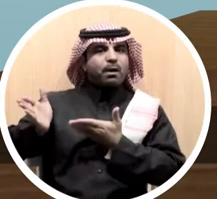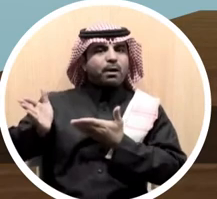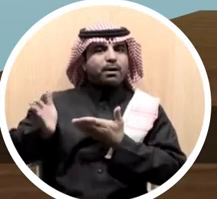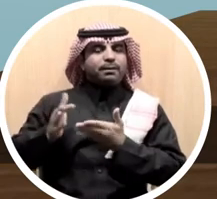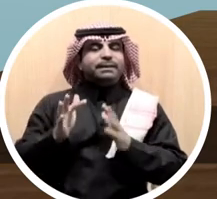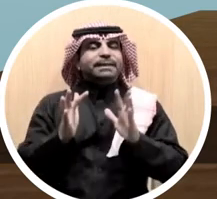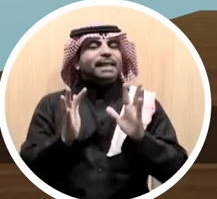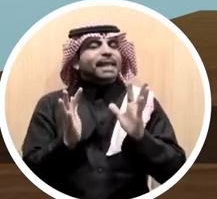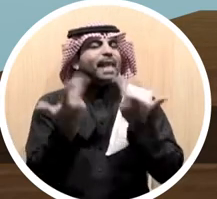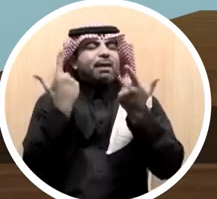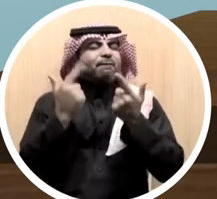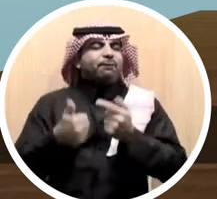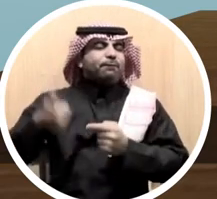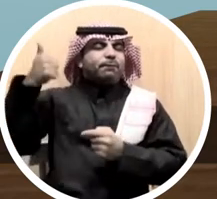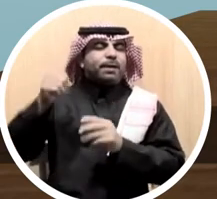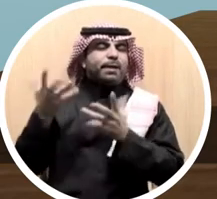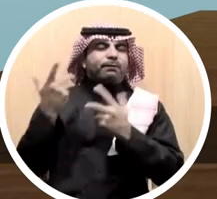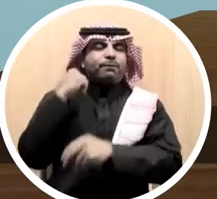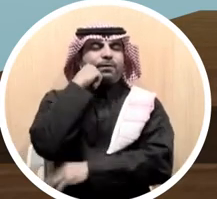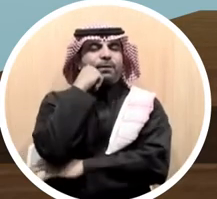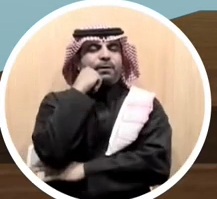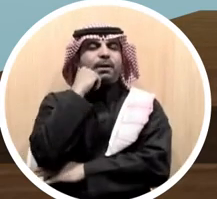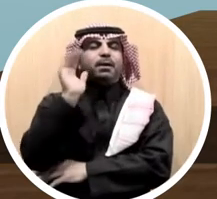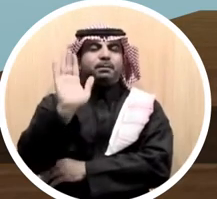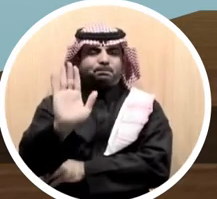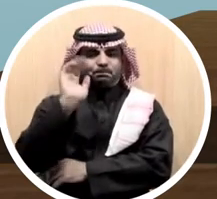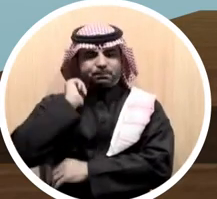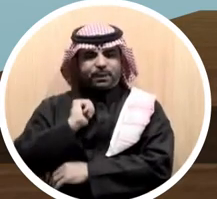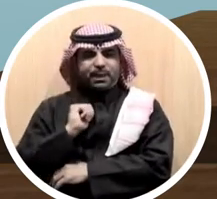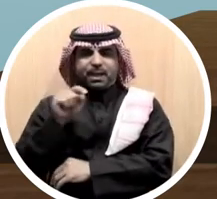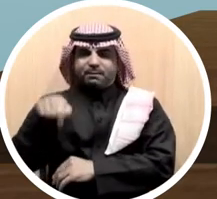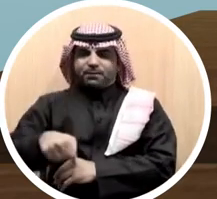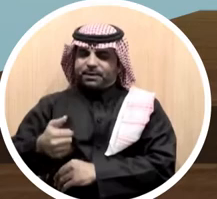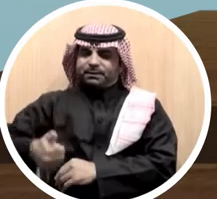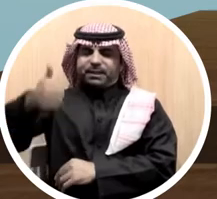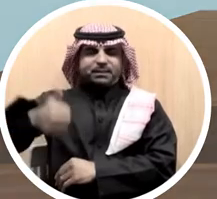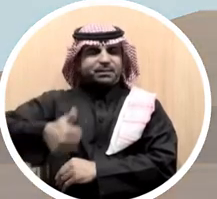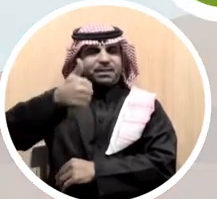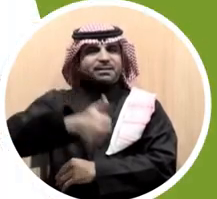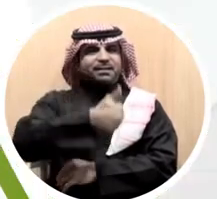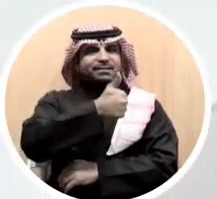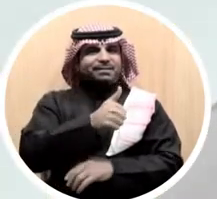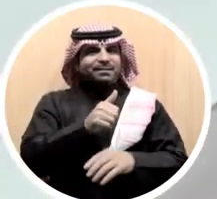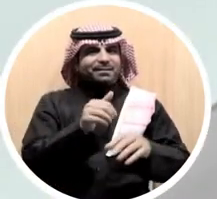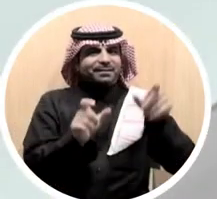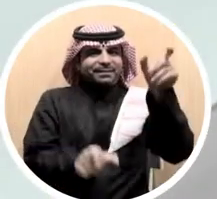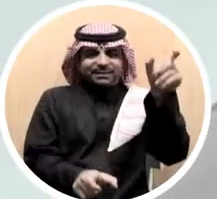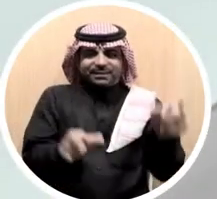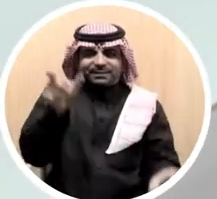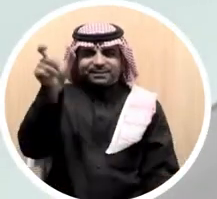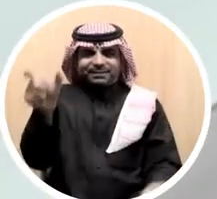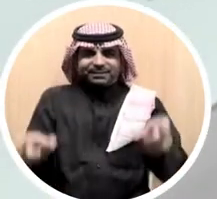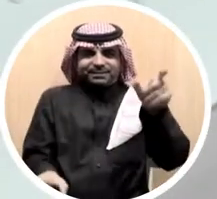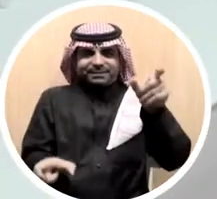ولكن كيف تمكنوا من ذلك؟ نرى أن ذوي الإعاقة يقومون بأشياء مذهلة. يتواصل سامي وهو